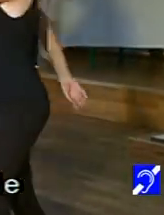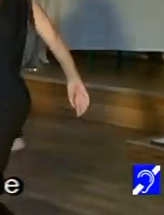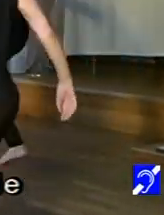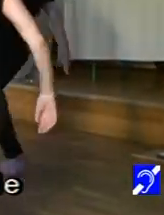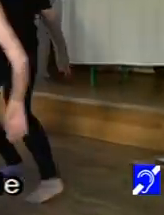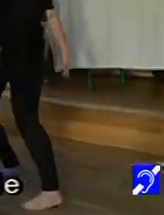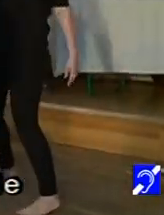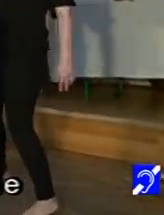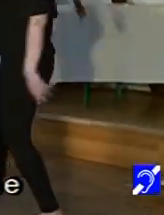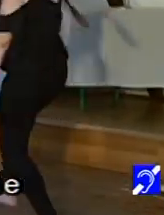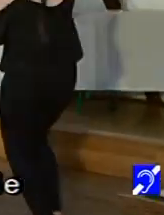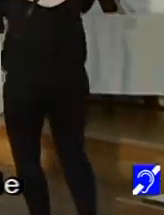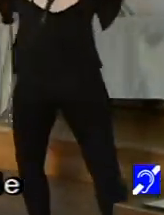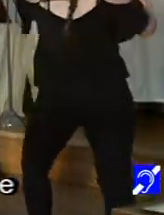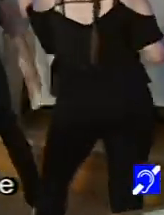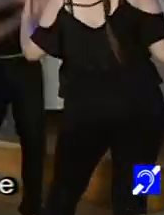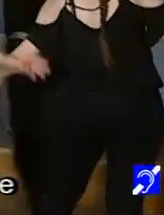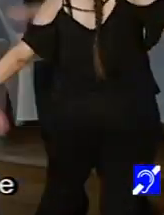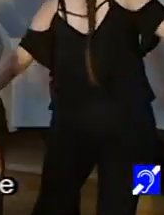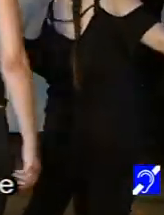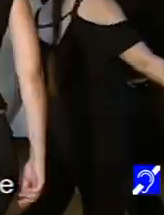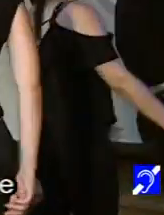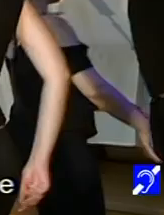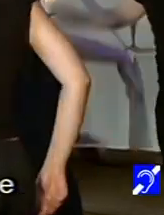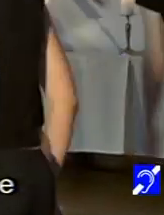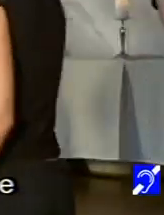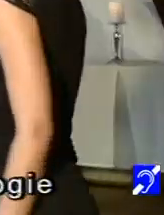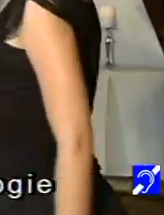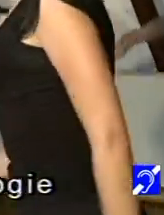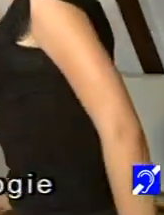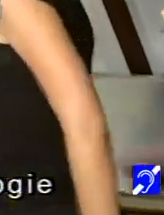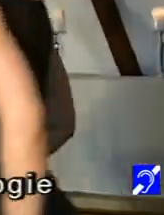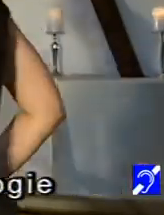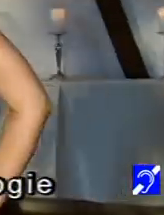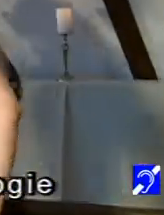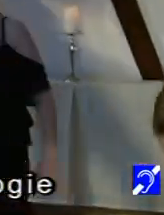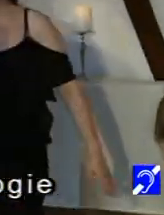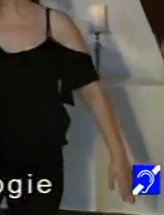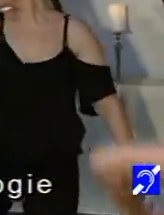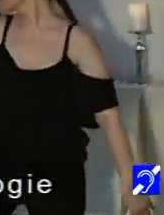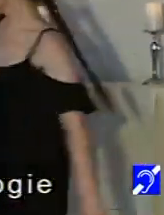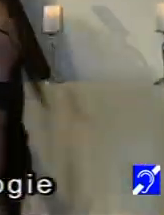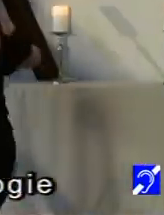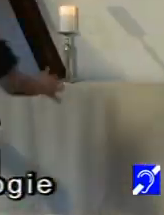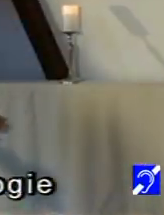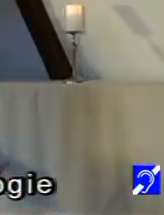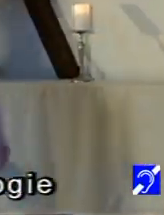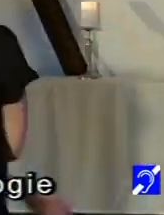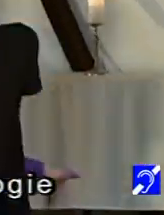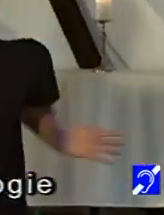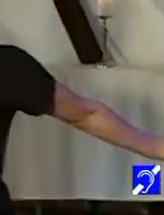wieder theaterpädagogische Seminare und wir bieten das auch öfters an, sowohl für die Studenten des